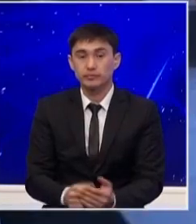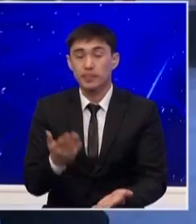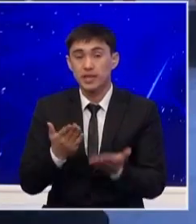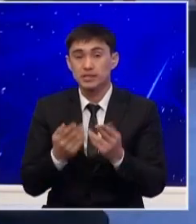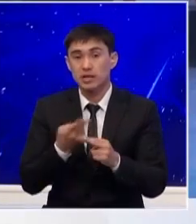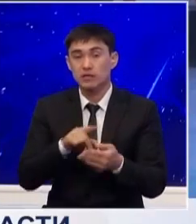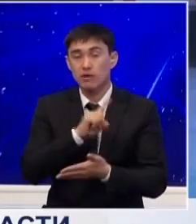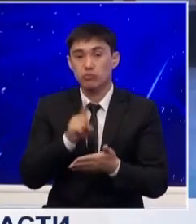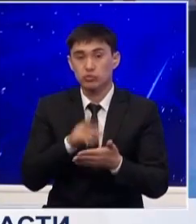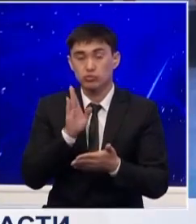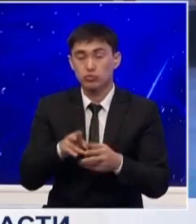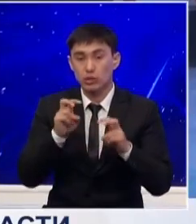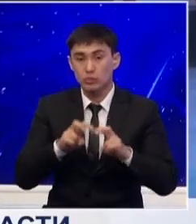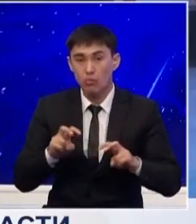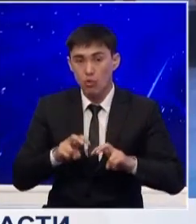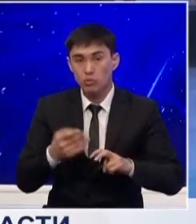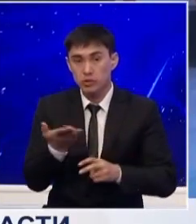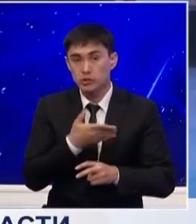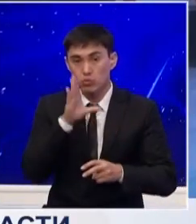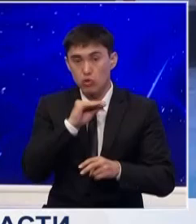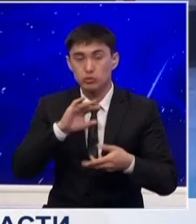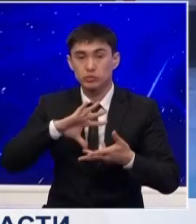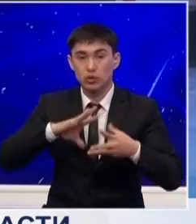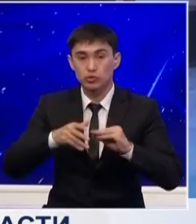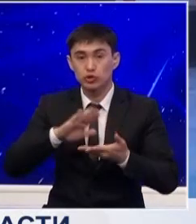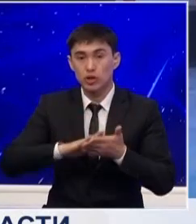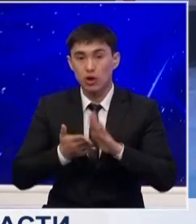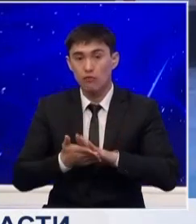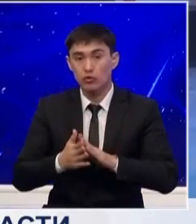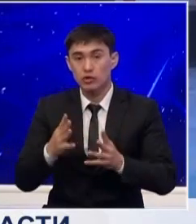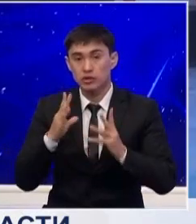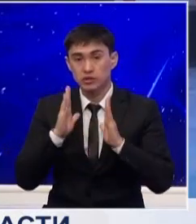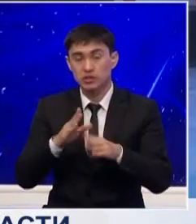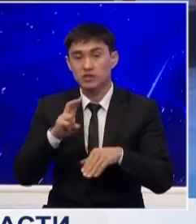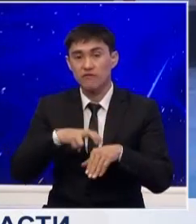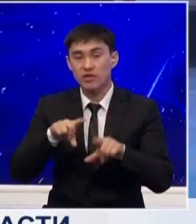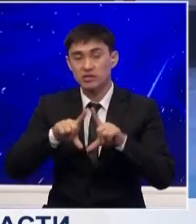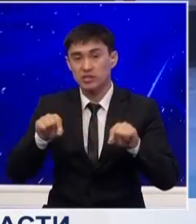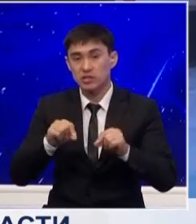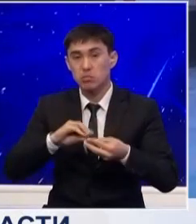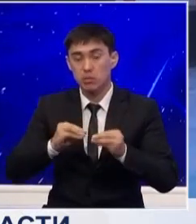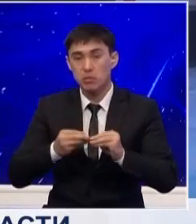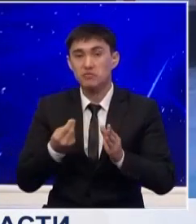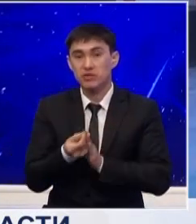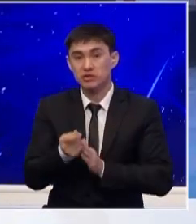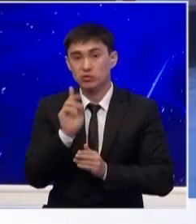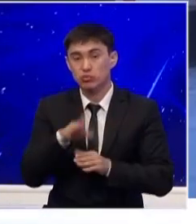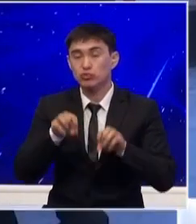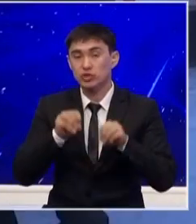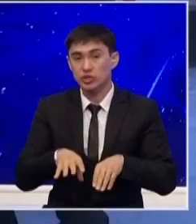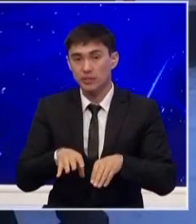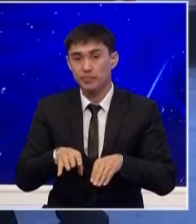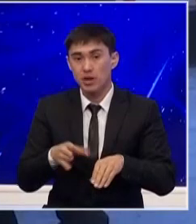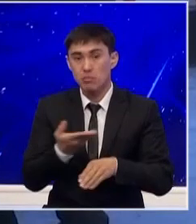Если этот вопрос будет рассмотрен и мы сможем заключить прямой договор с ветстанциями, то и проблема с финансированием будет решена.